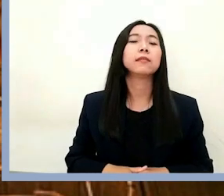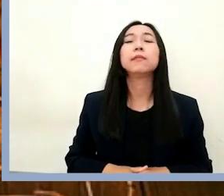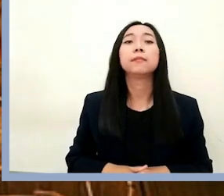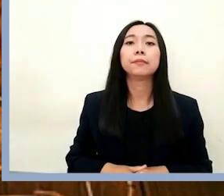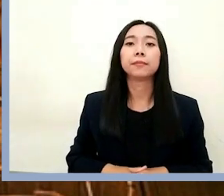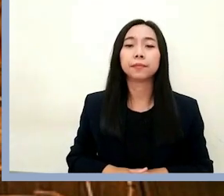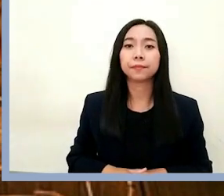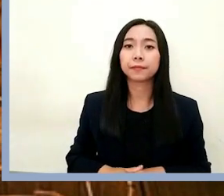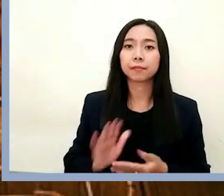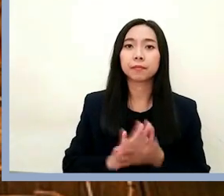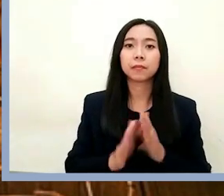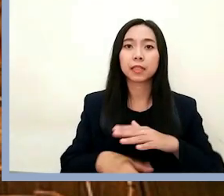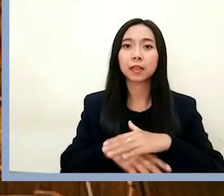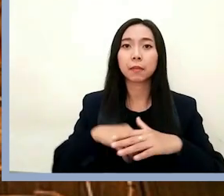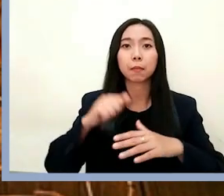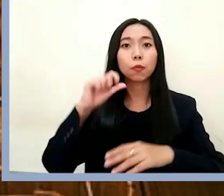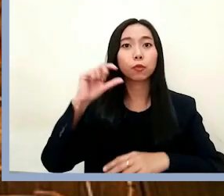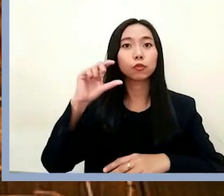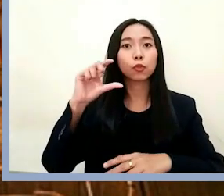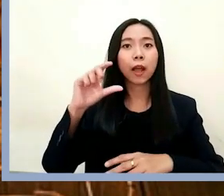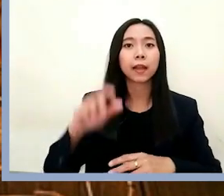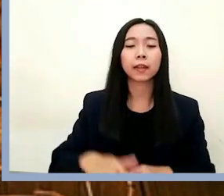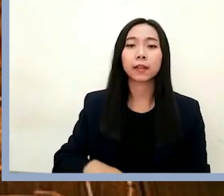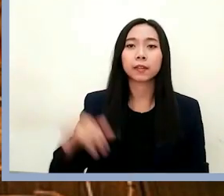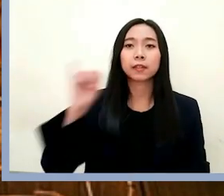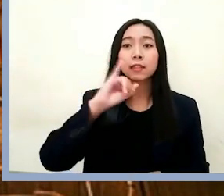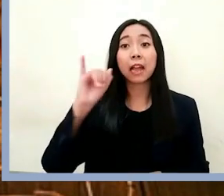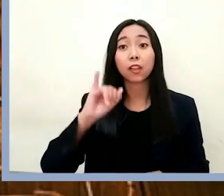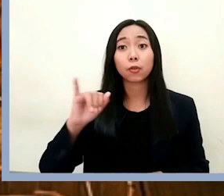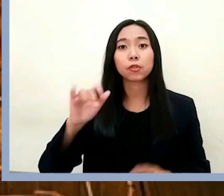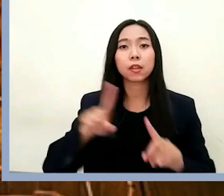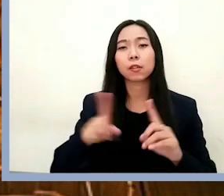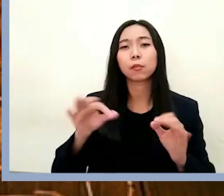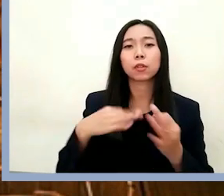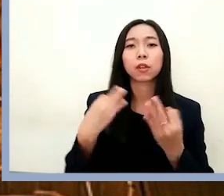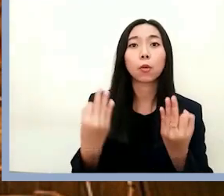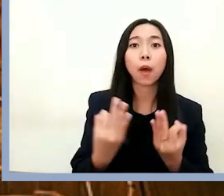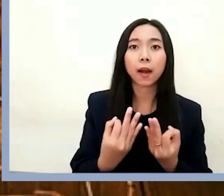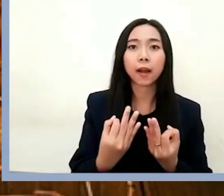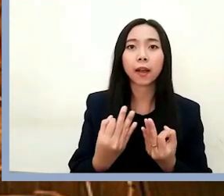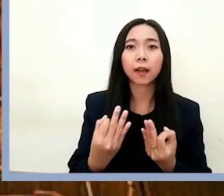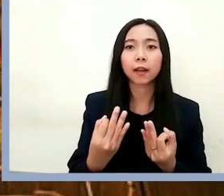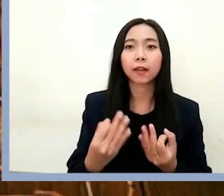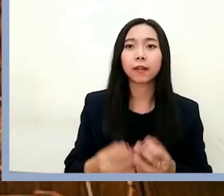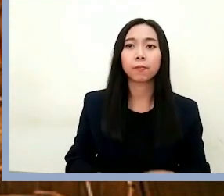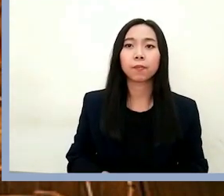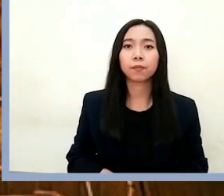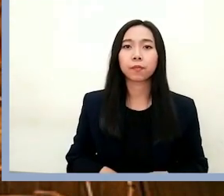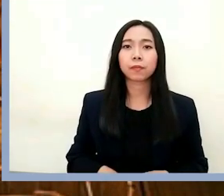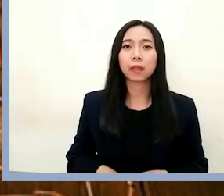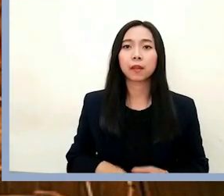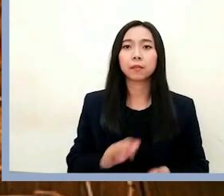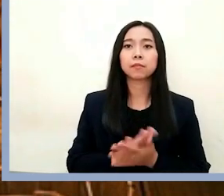pemungut cukai dan keluarganya walau dianggap sebagai kaki tangan pemerintah Romawi